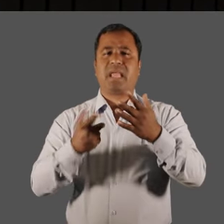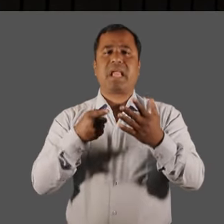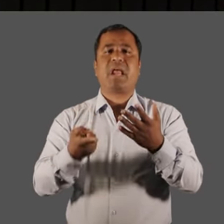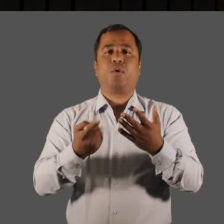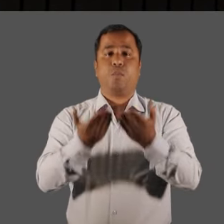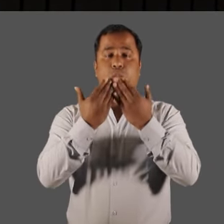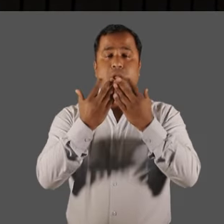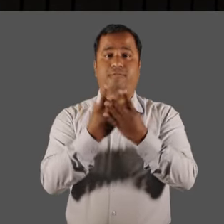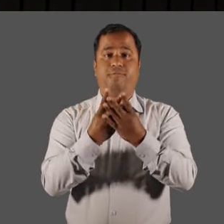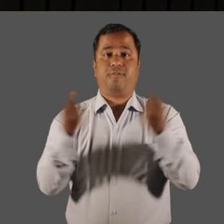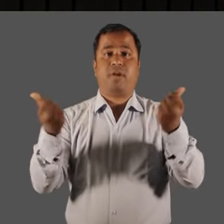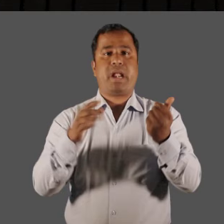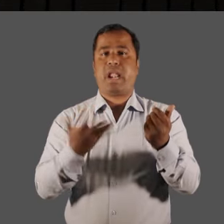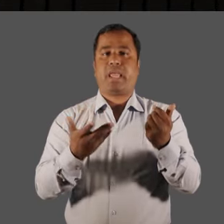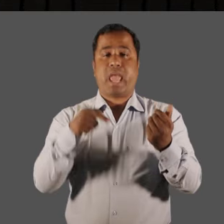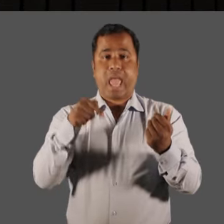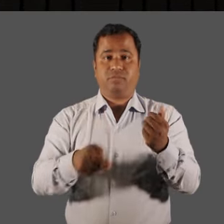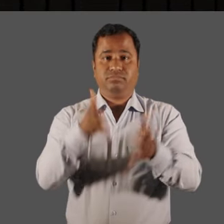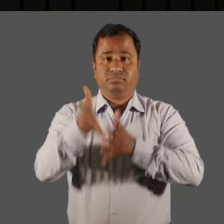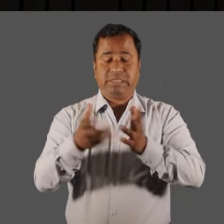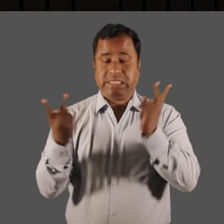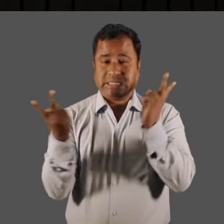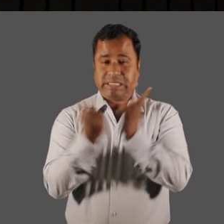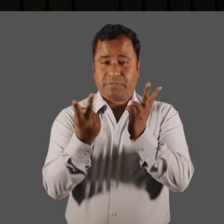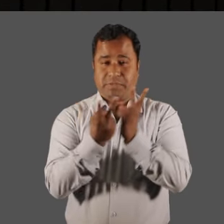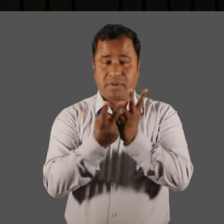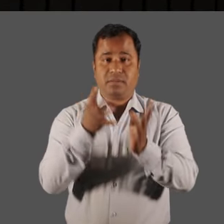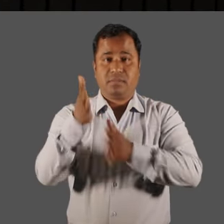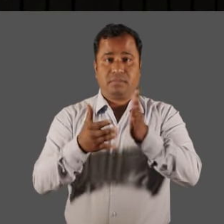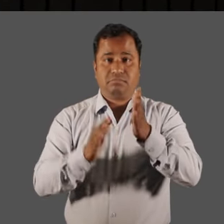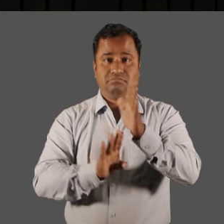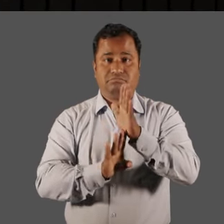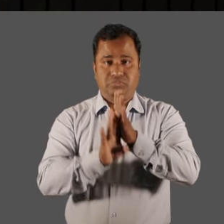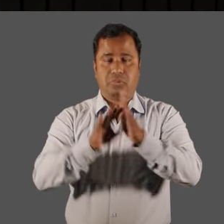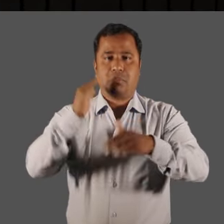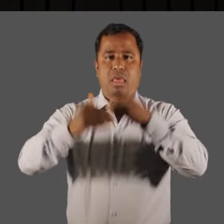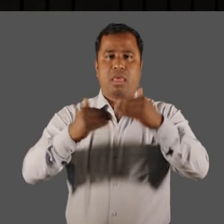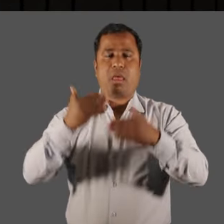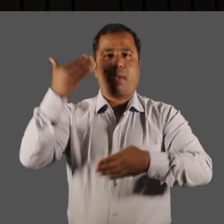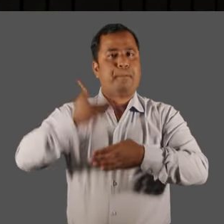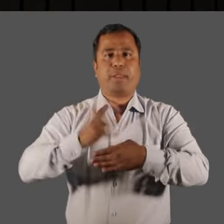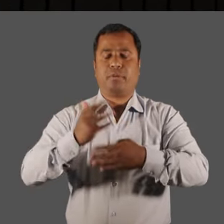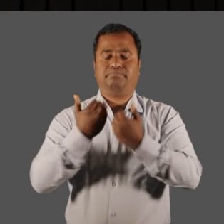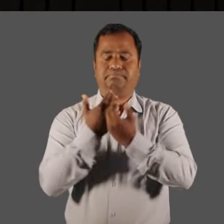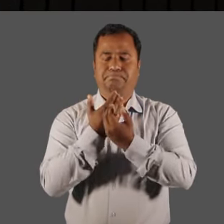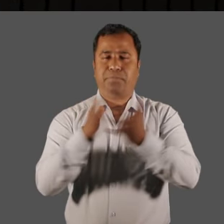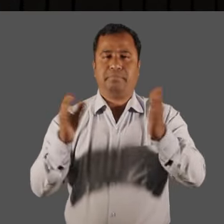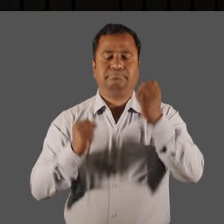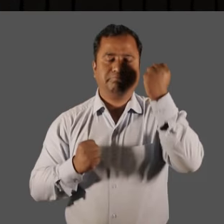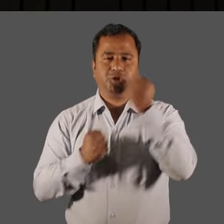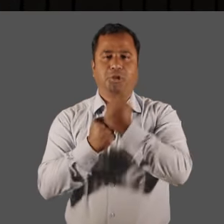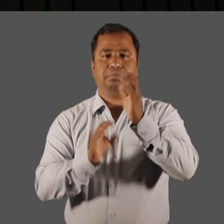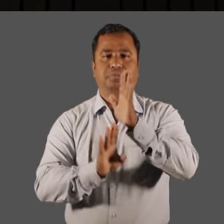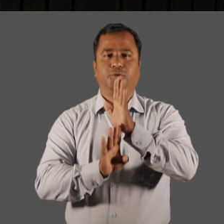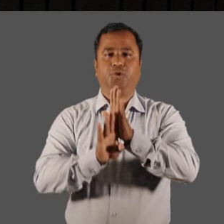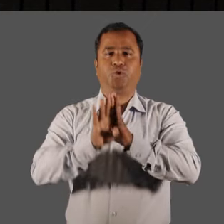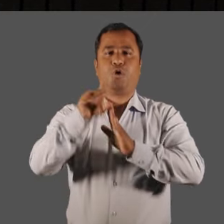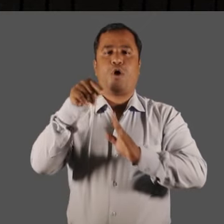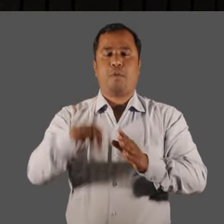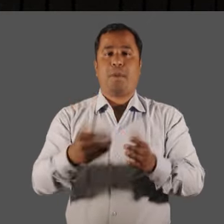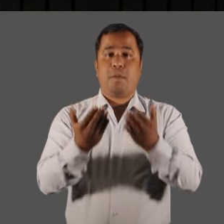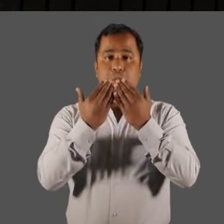যখনই সে সাইন ল্যাঙ্গুয়েজের থ্রুতে পড়ালেখা করবে, তখন আসলে এই গ্যাপটা থাকবে না, এবং তার পড়াশোনাটা আসলে ফ্রুটফুল হবে তখন। তো এই দুইটা